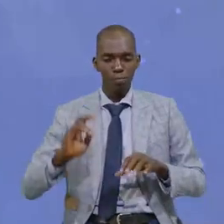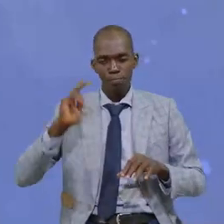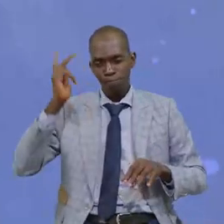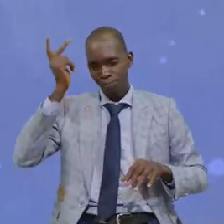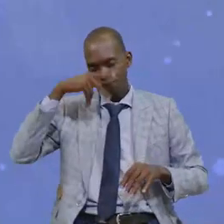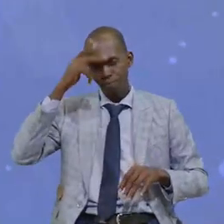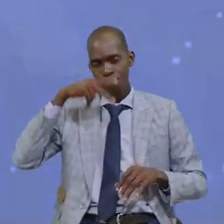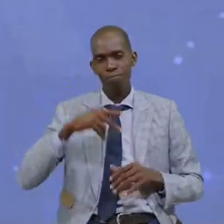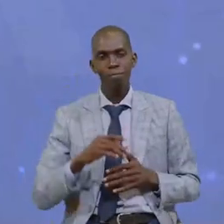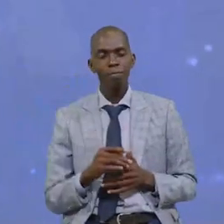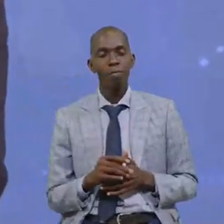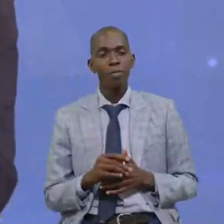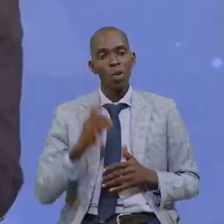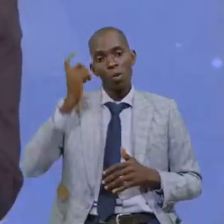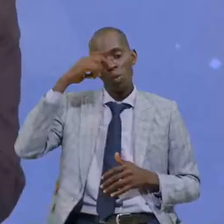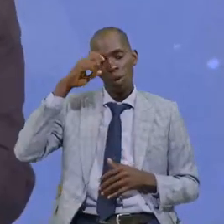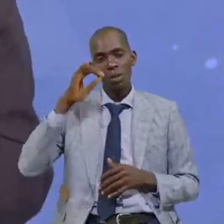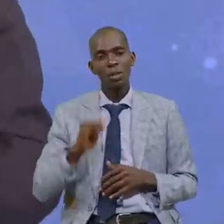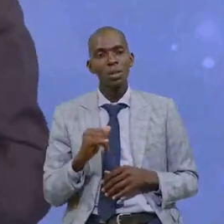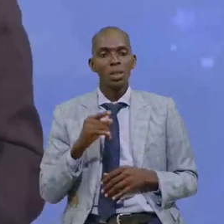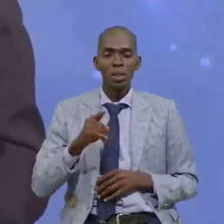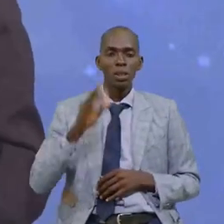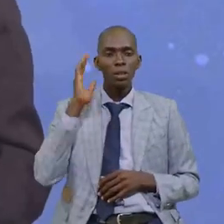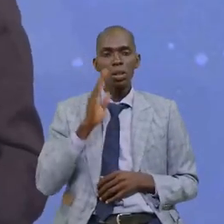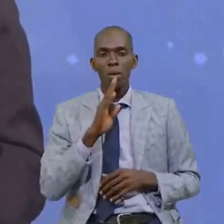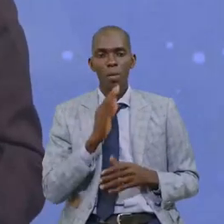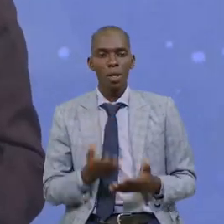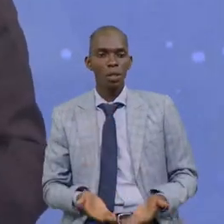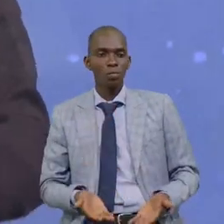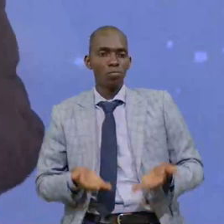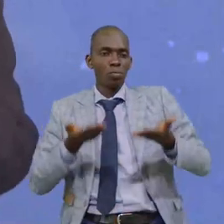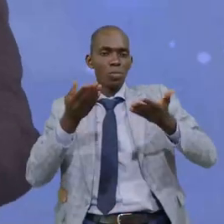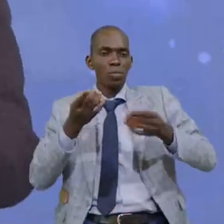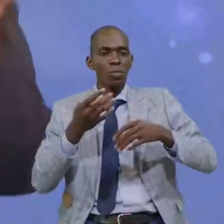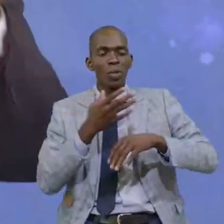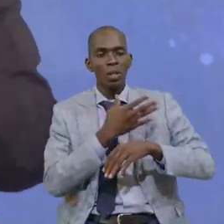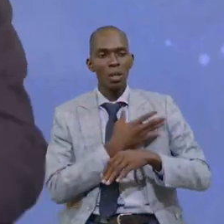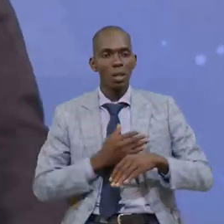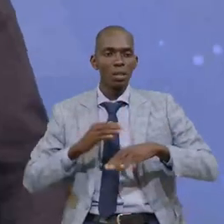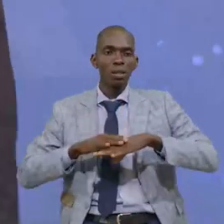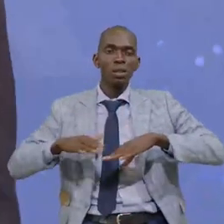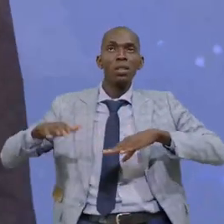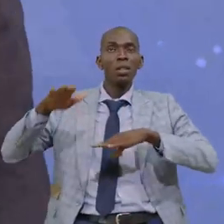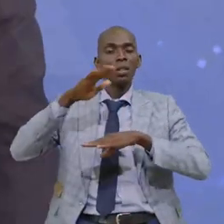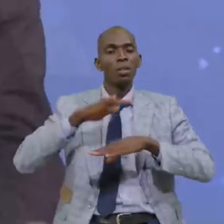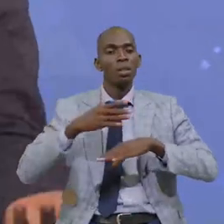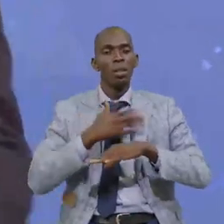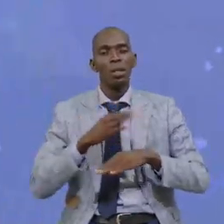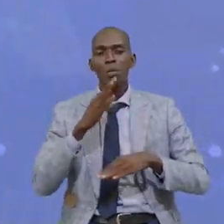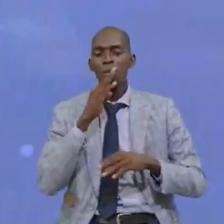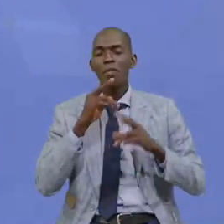Prospérera. Il montera. Il s'élèvera. Il s'élèvera